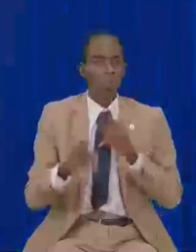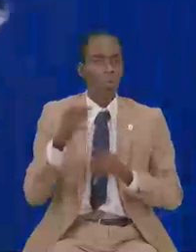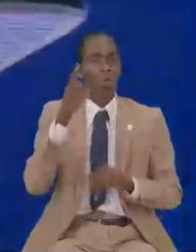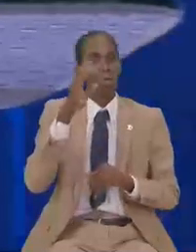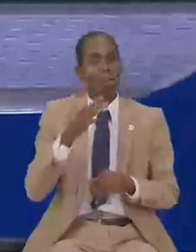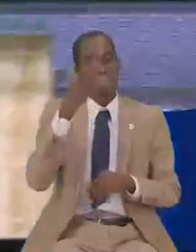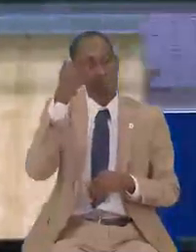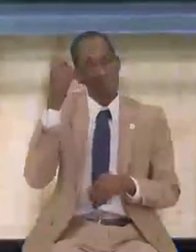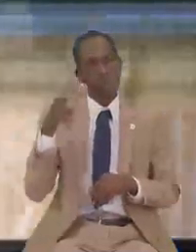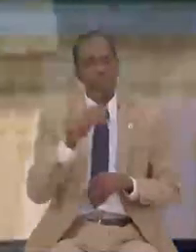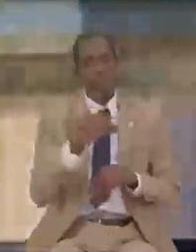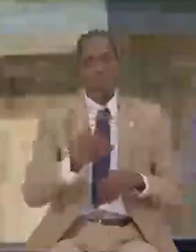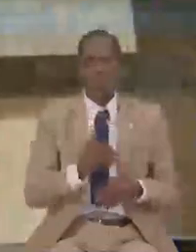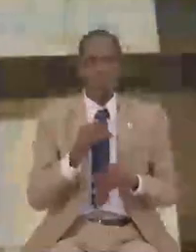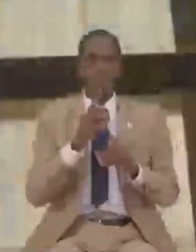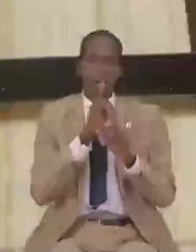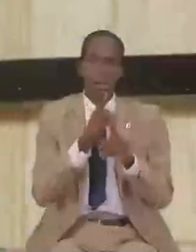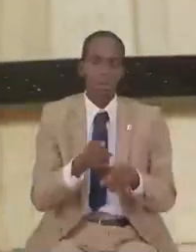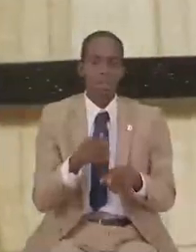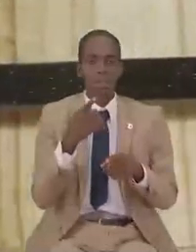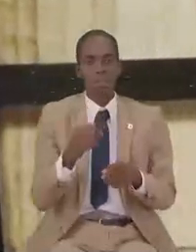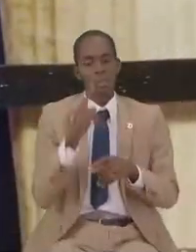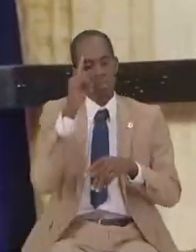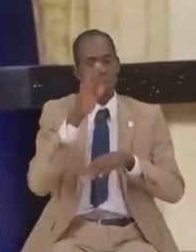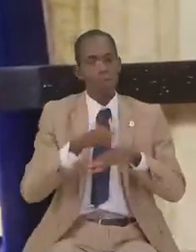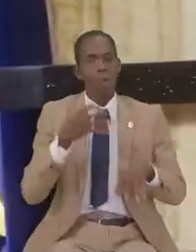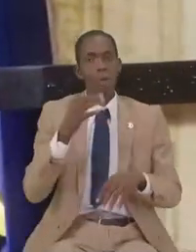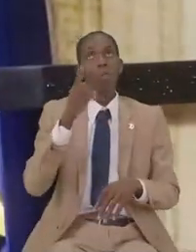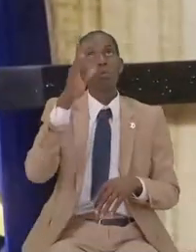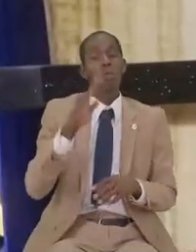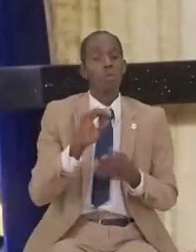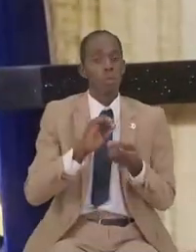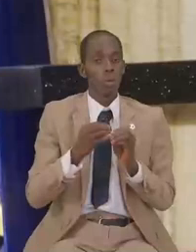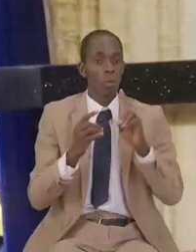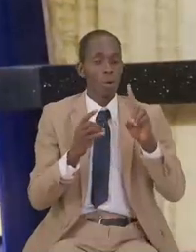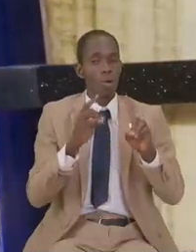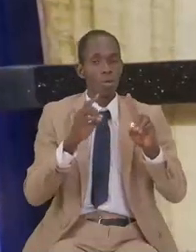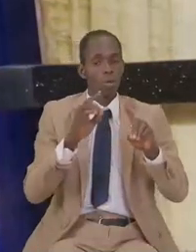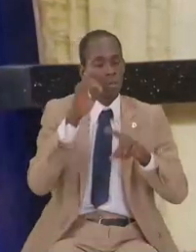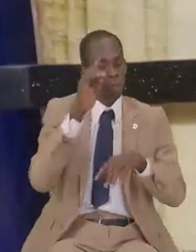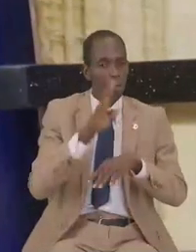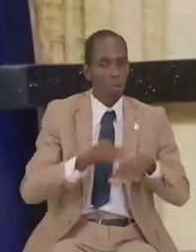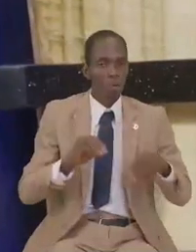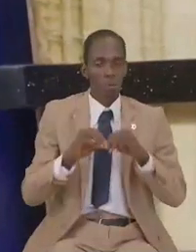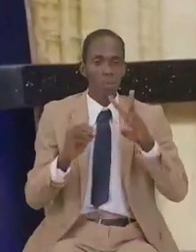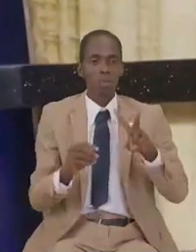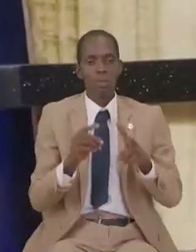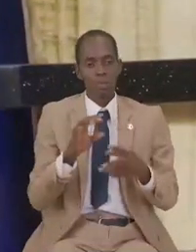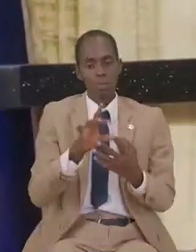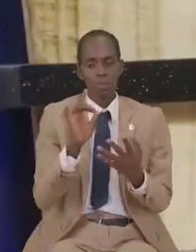ont répondu à l'appel de Dieu. Numéro 1, appelé, 2, choisi et fidèle.